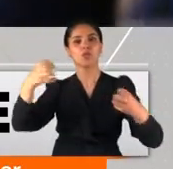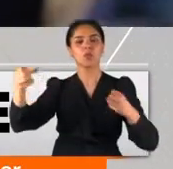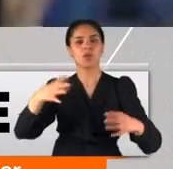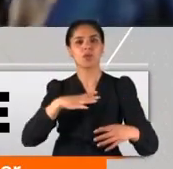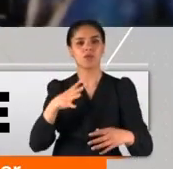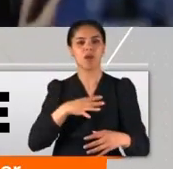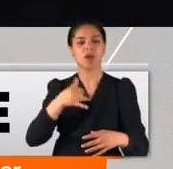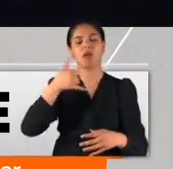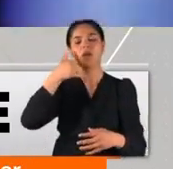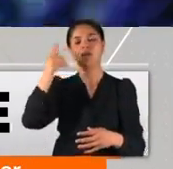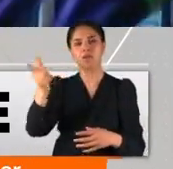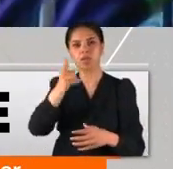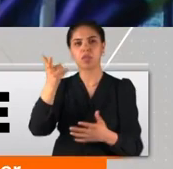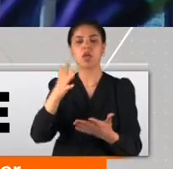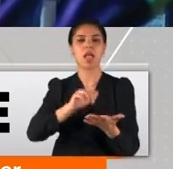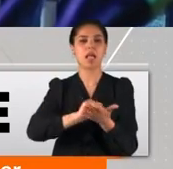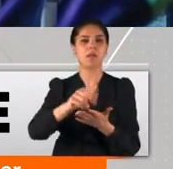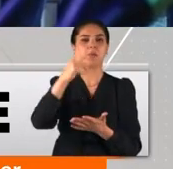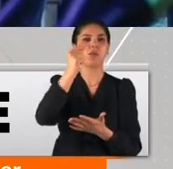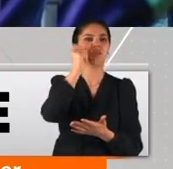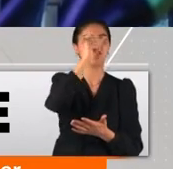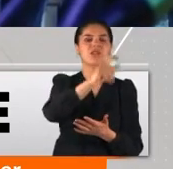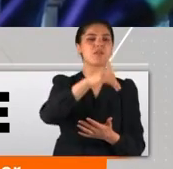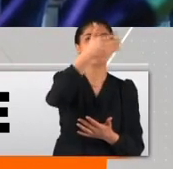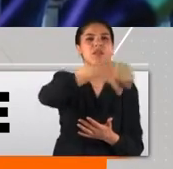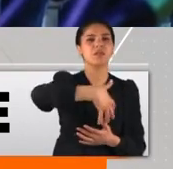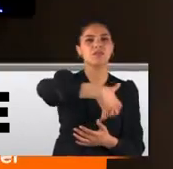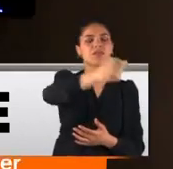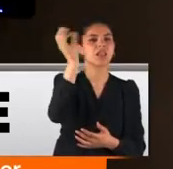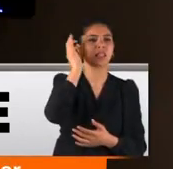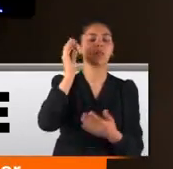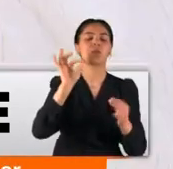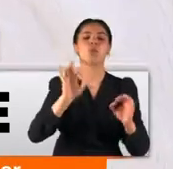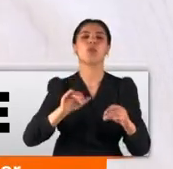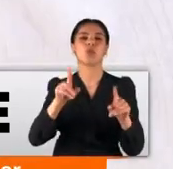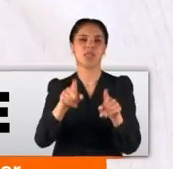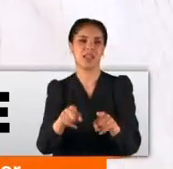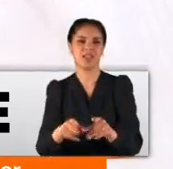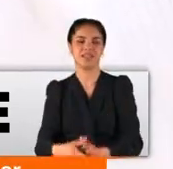ve video bilgilerinin üçüncü şahıslar tarafından dinlenmesi mümkün değil.